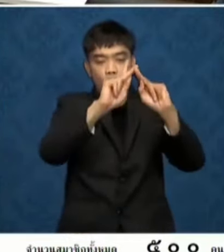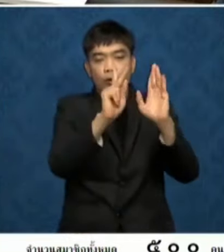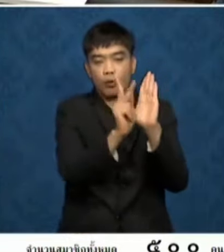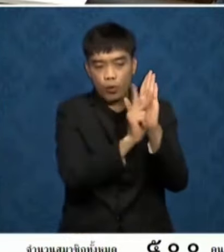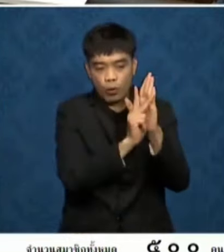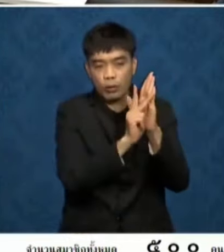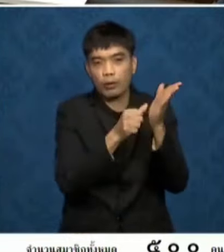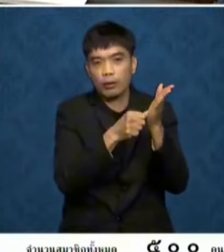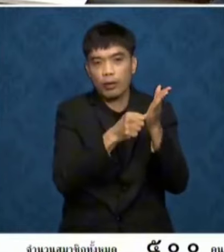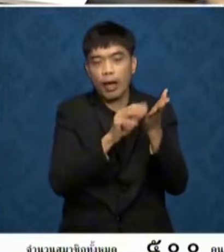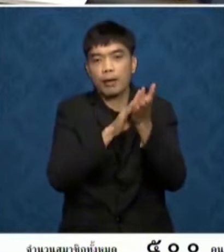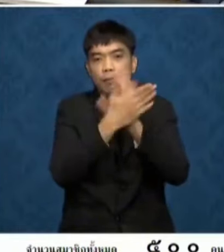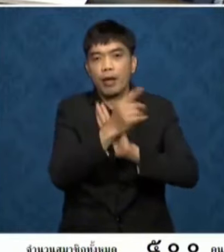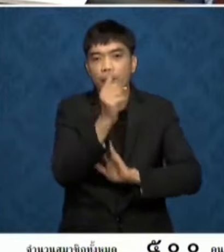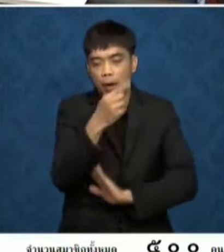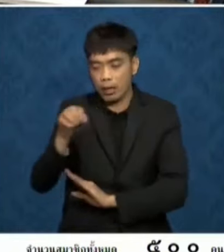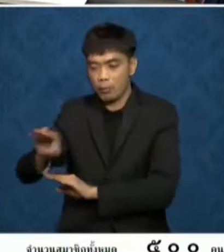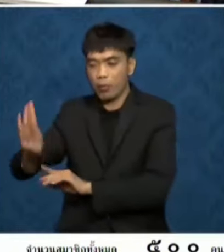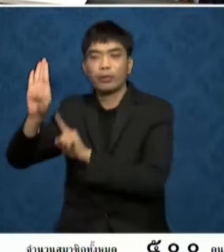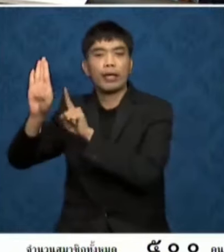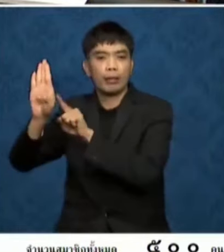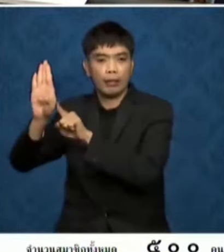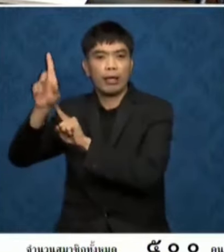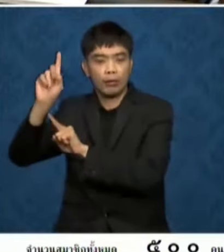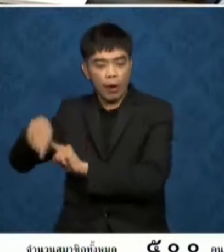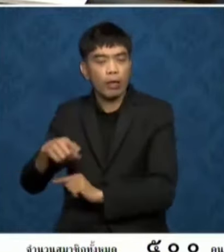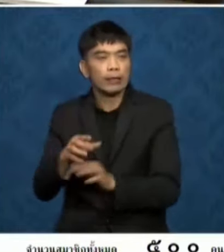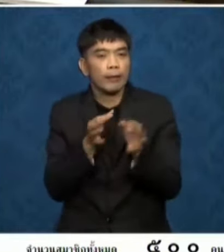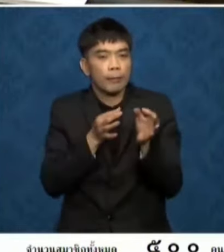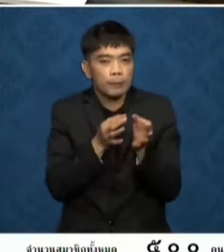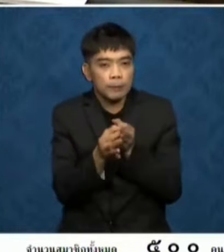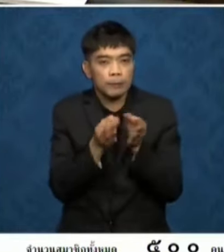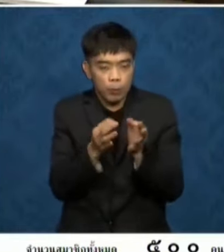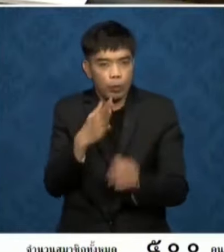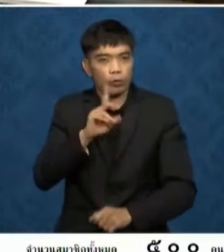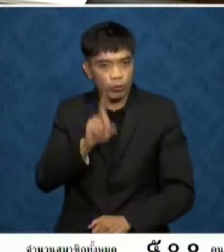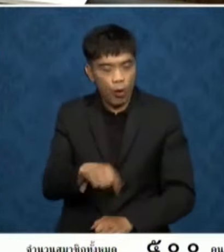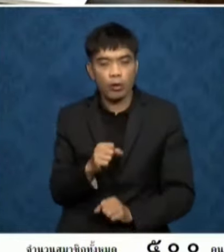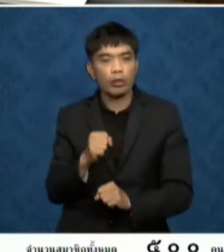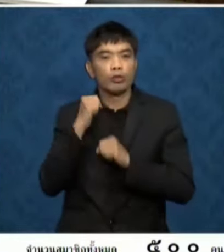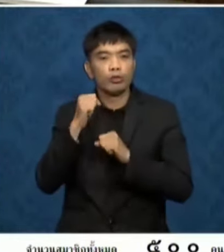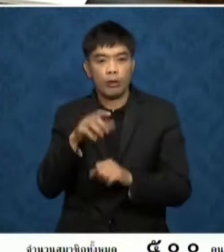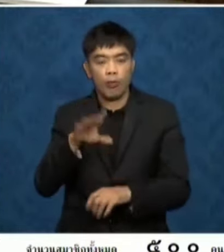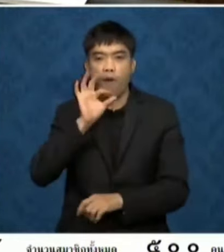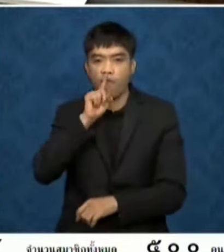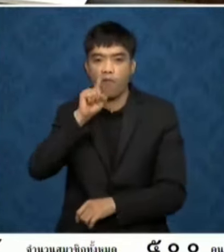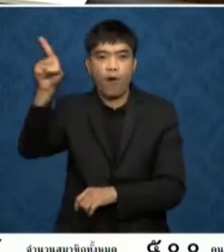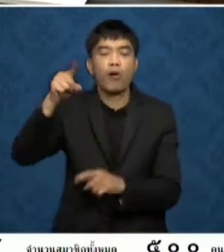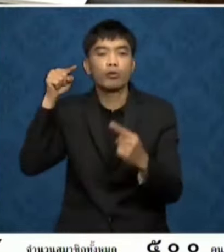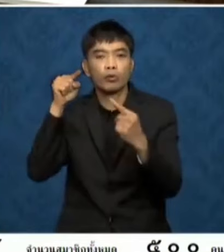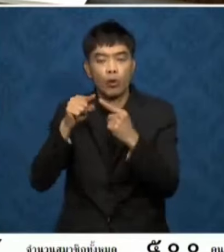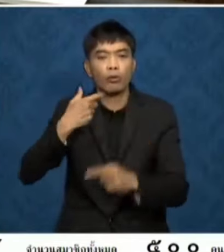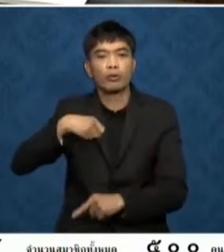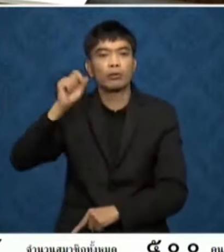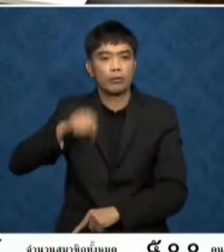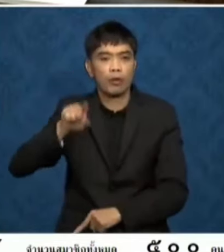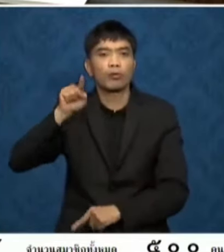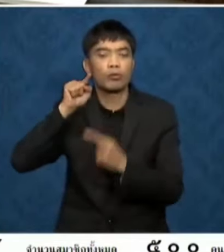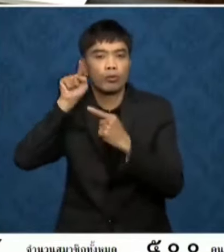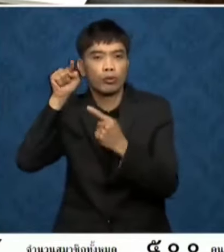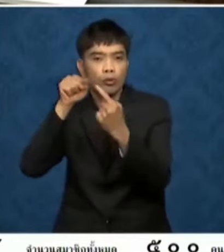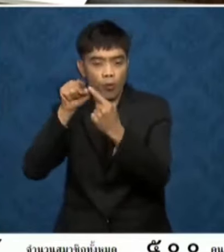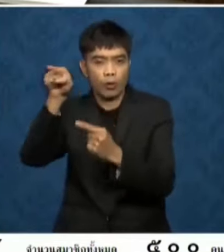ก็ต้องมาชี้แจงนะคะว่าประเด็นนี้เนี่ยต้องไปสู้กันในอนุญาโตตุลาการในประเด็นหลักการที่ว่ากฎหมาย